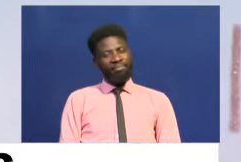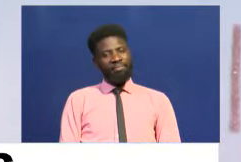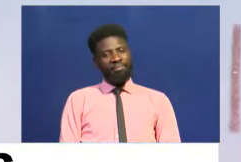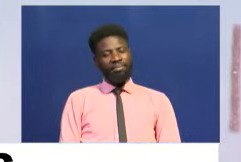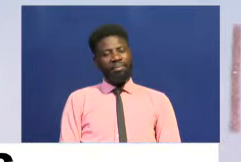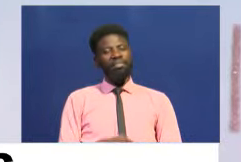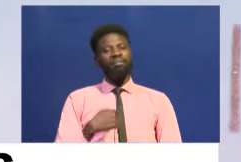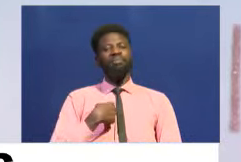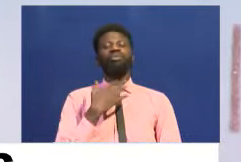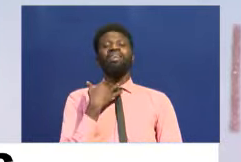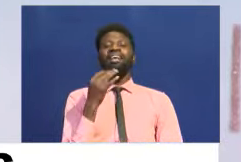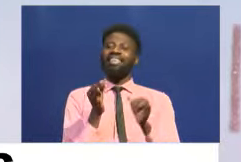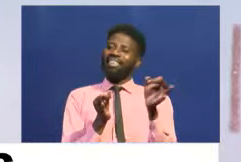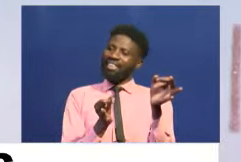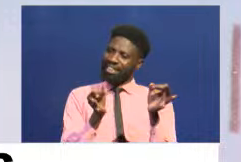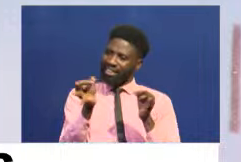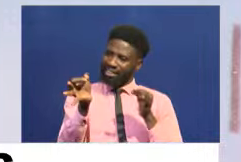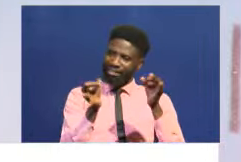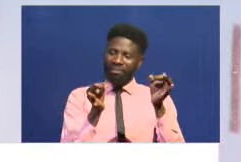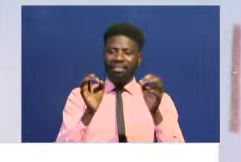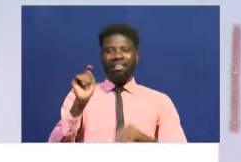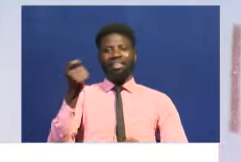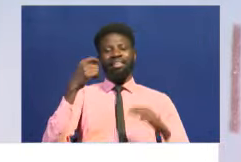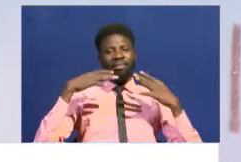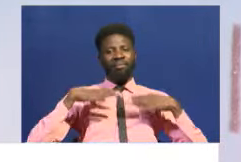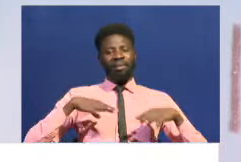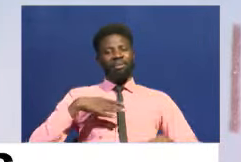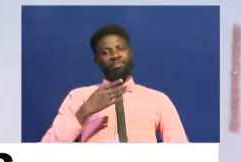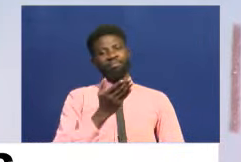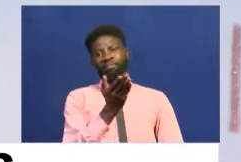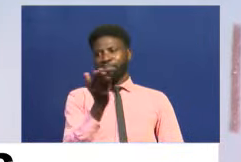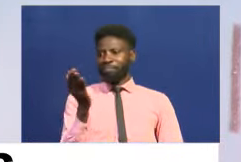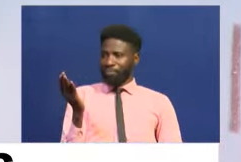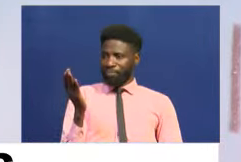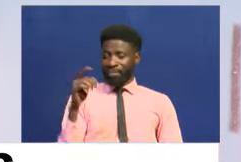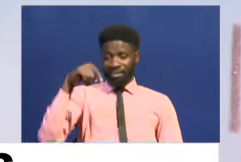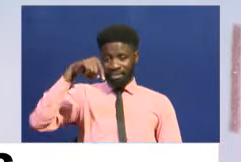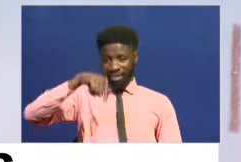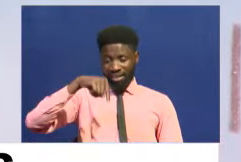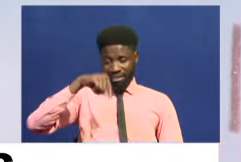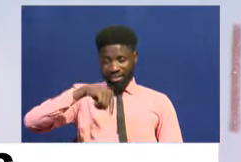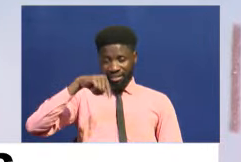Nataka niwaeleze ndugu zangu wa Kenya ya kwamba nchi hii